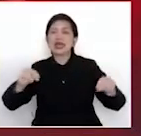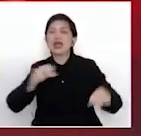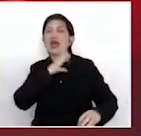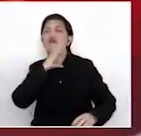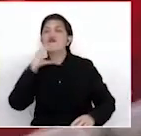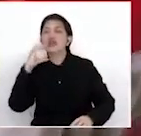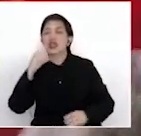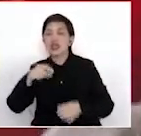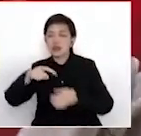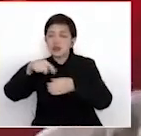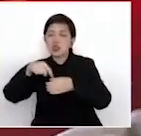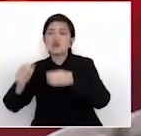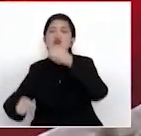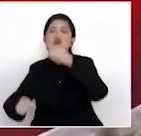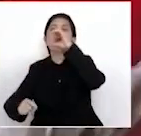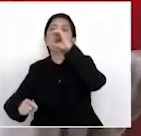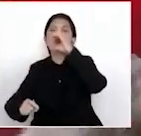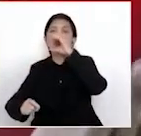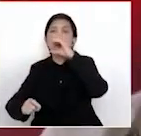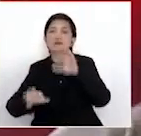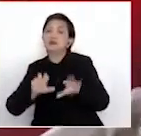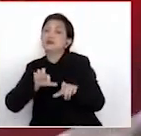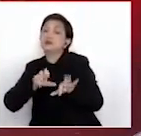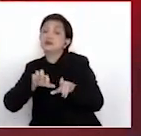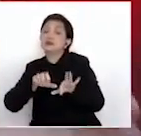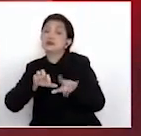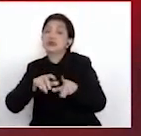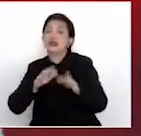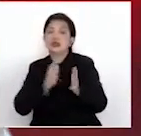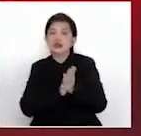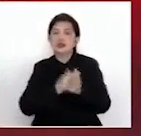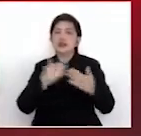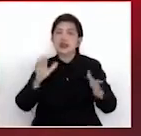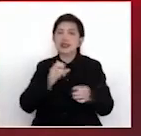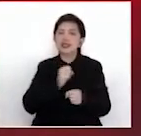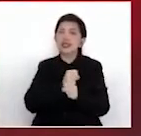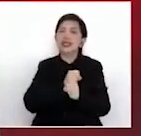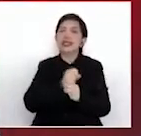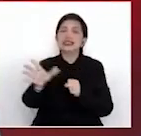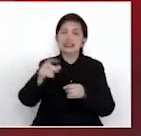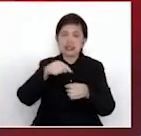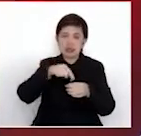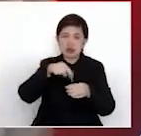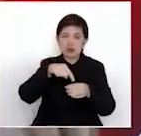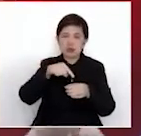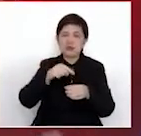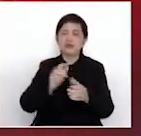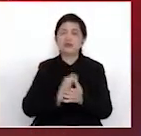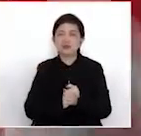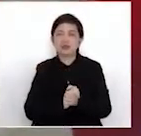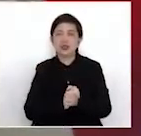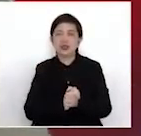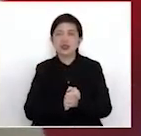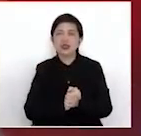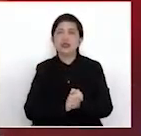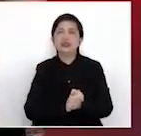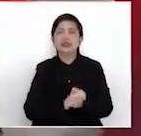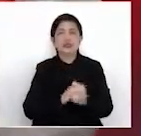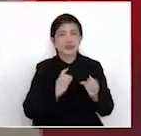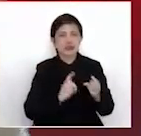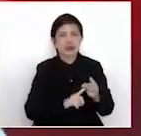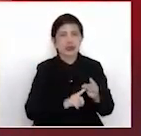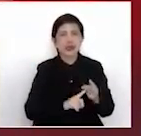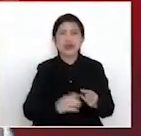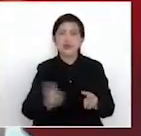karena genj ini Konsumsi kopinya besar sekali dan mahal Nanti kita kasih gratis kopinya yang berikutnya adalah Mari fokus